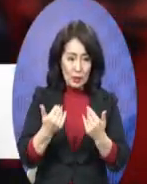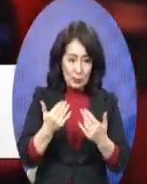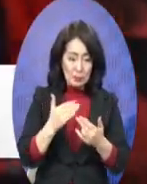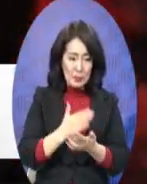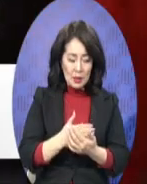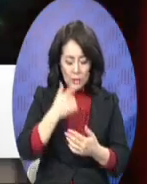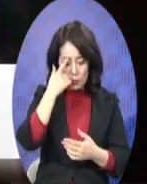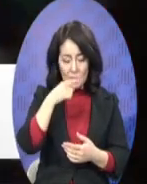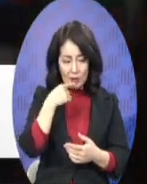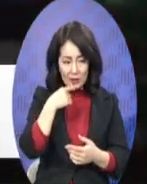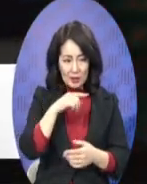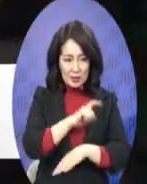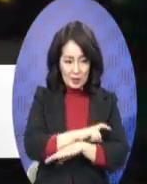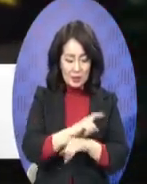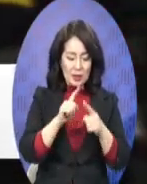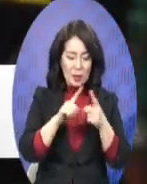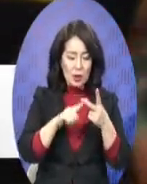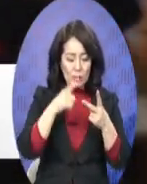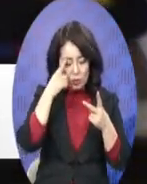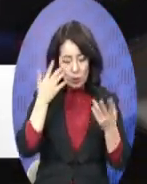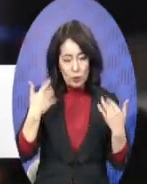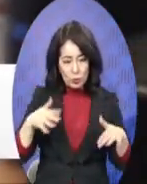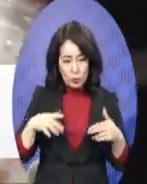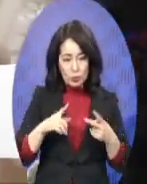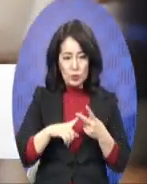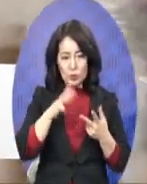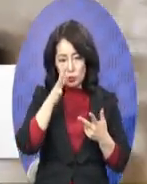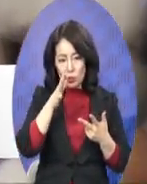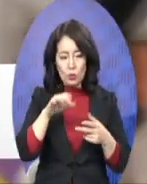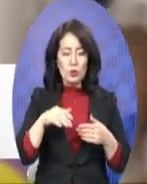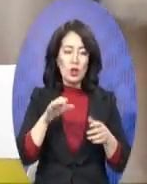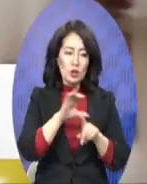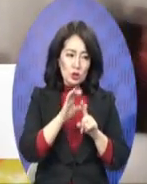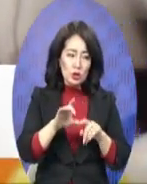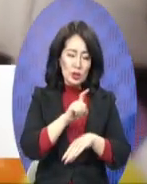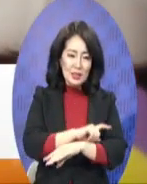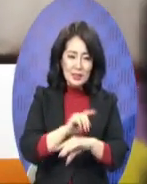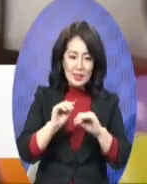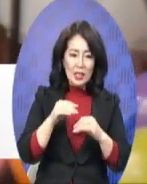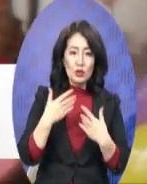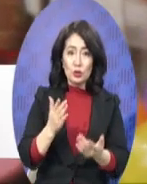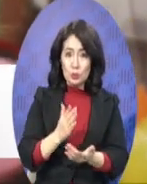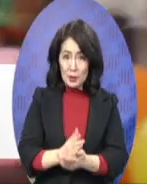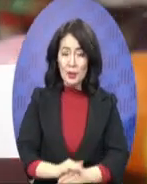хичээлээс гадна монгол бүжиг, дуу, шүлэг, хэл яриа, соёлын хичээлүүд ордог байна.